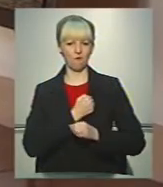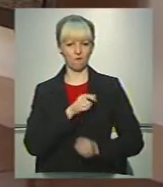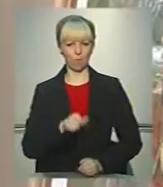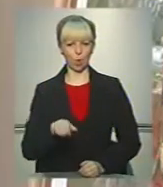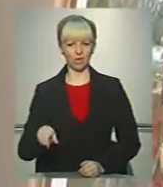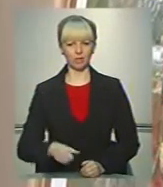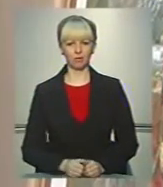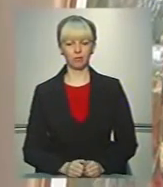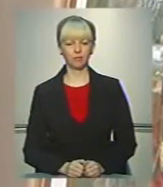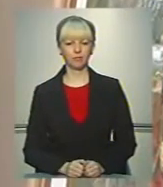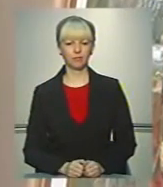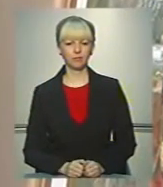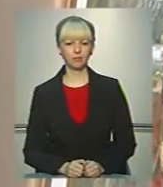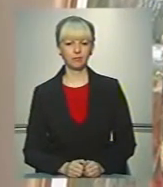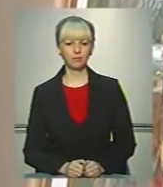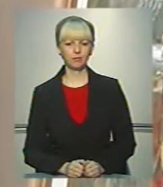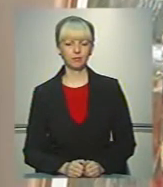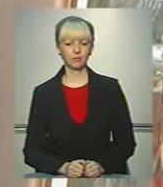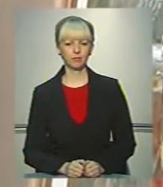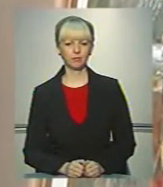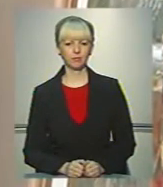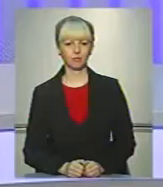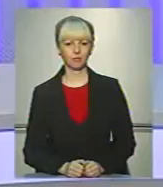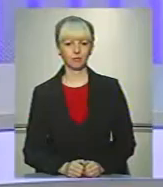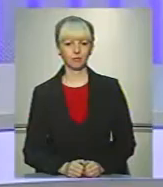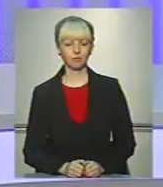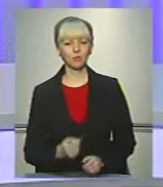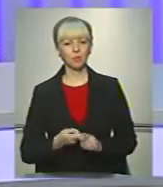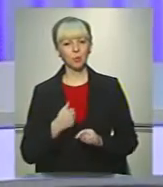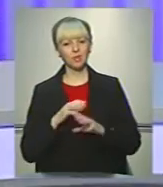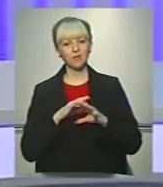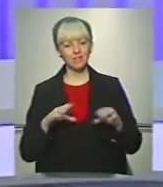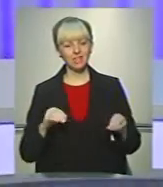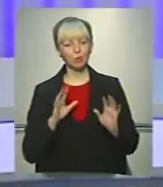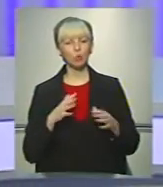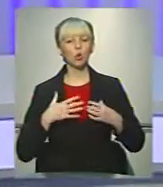Максим Калінчук, Катерина Дремлюга, телеканал «Буковина». На цьому у нас все.